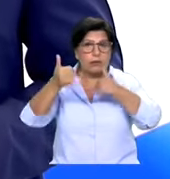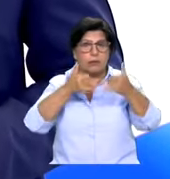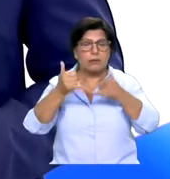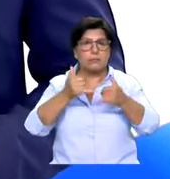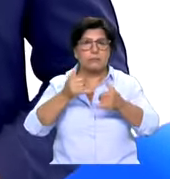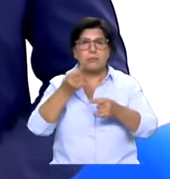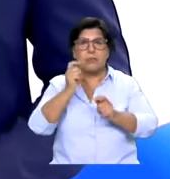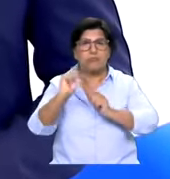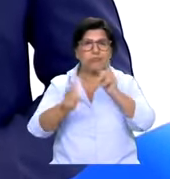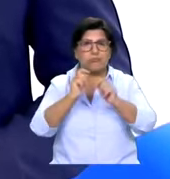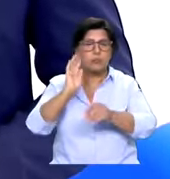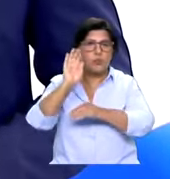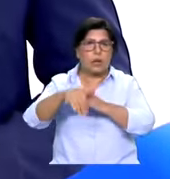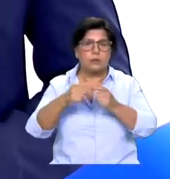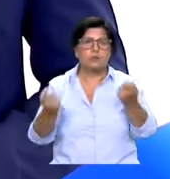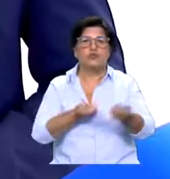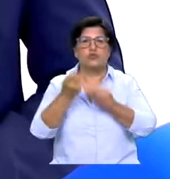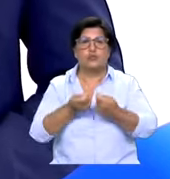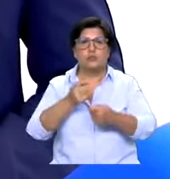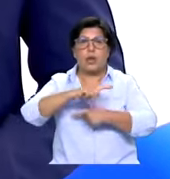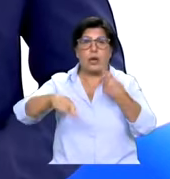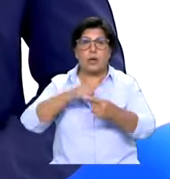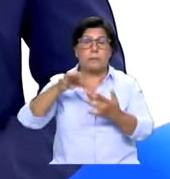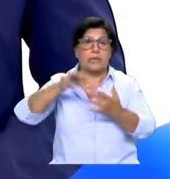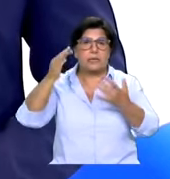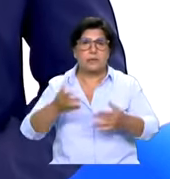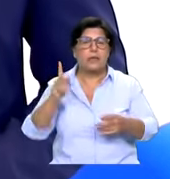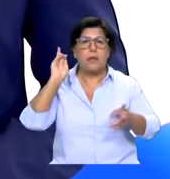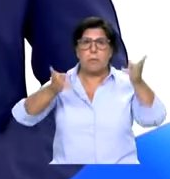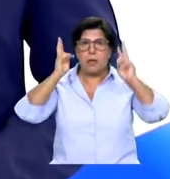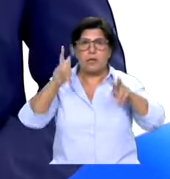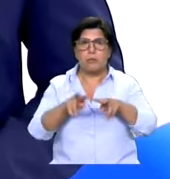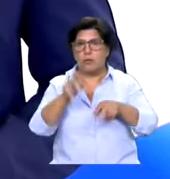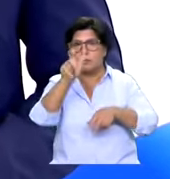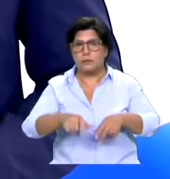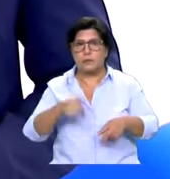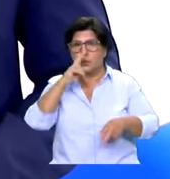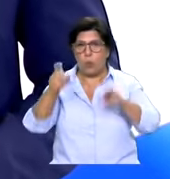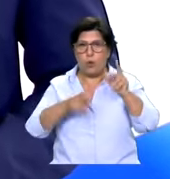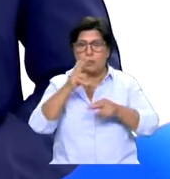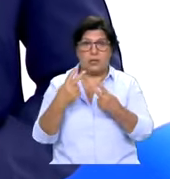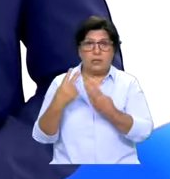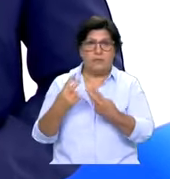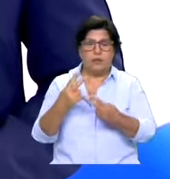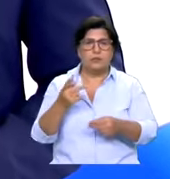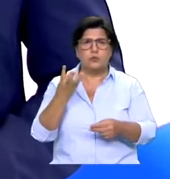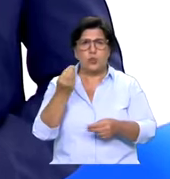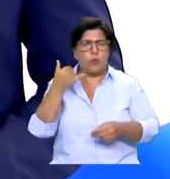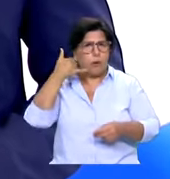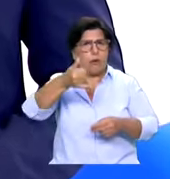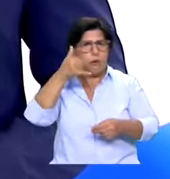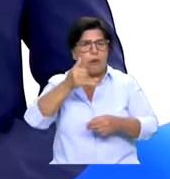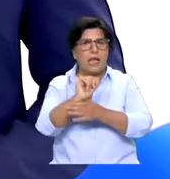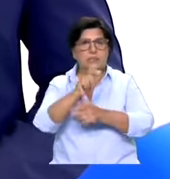vaadi yalanıyla tuzağa düşürmeye çalışıyor. Arananlardan biri de Berber Murat Sevim'di. Dolandırıcılar tarafından sık sık aranan